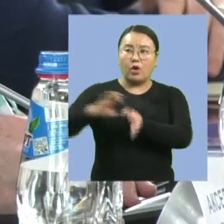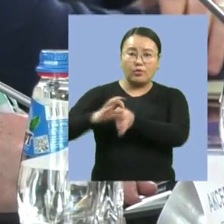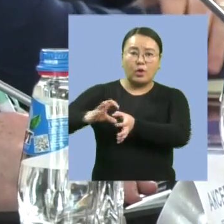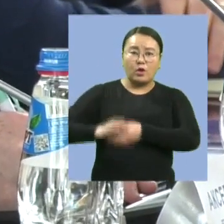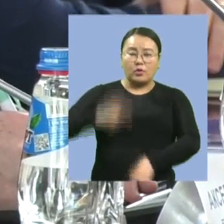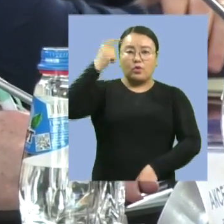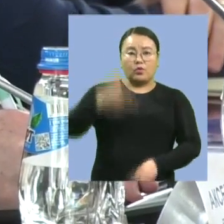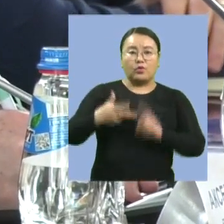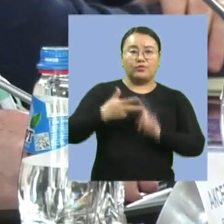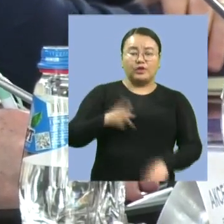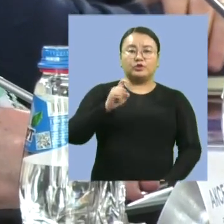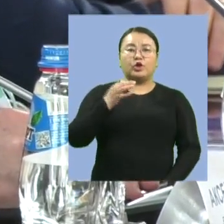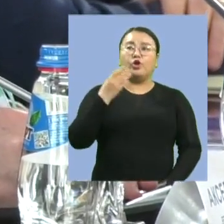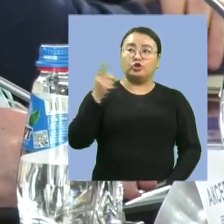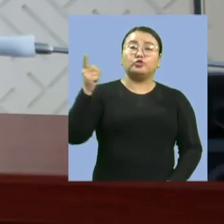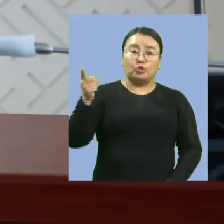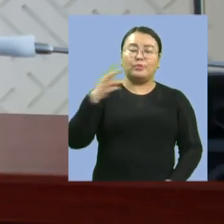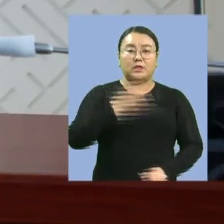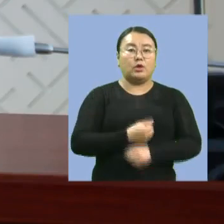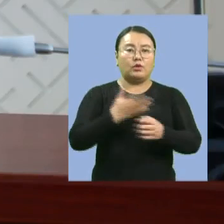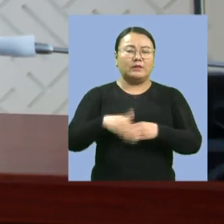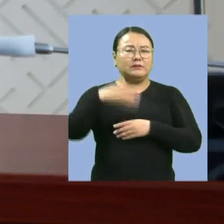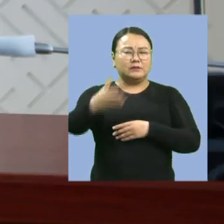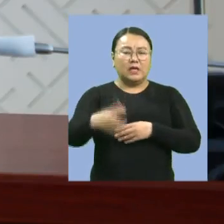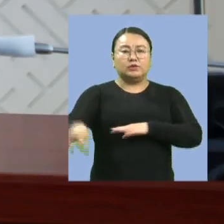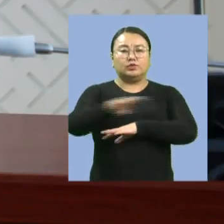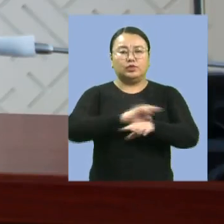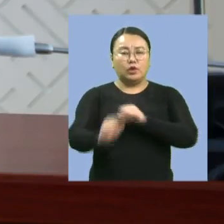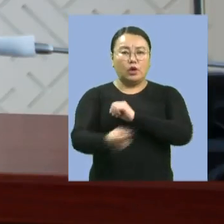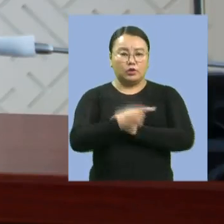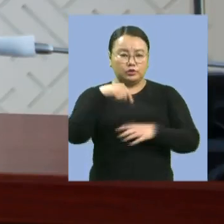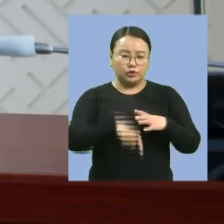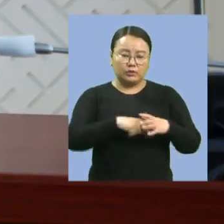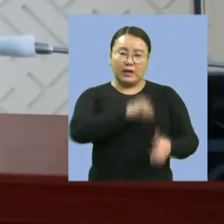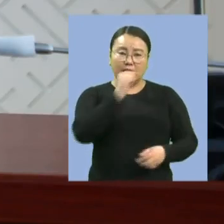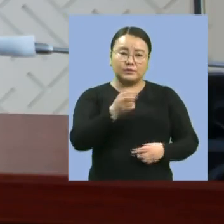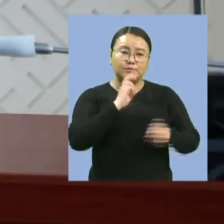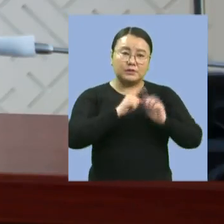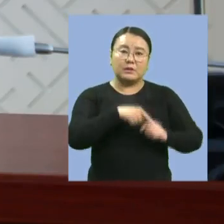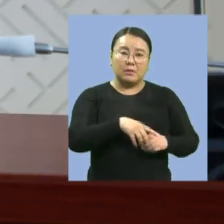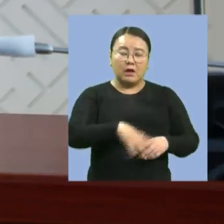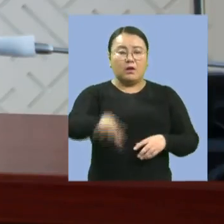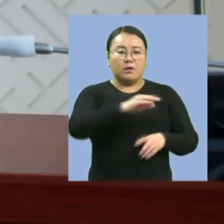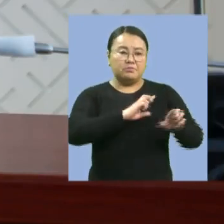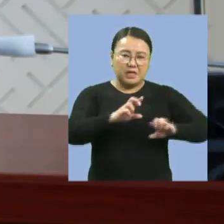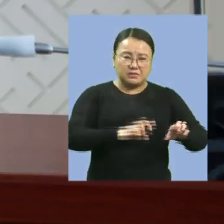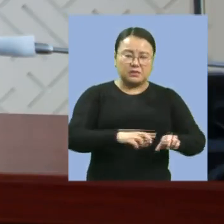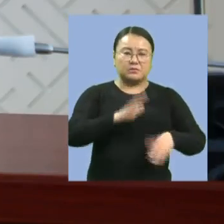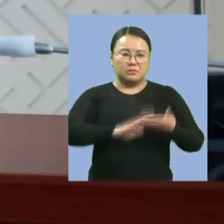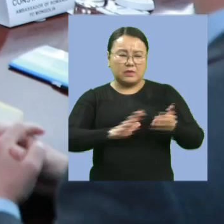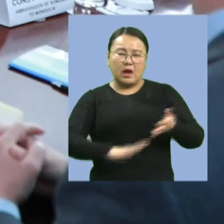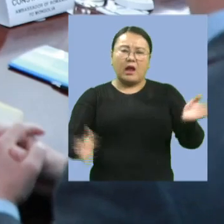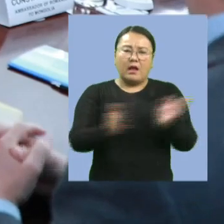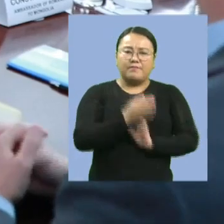холбогдсон гуравдагч хөрш гэдгийг зохион тэмдэглээд цаашид бүс нутгийн онцлог, дотоодын нөөцөд тулгуурлан бизнес худалдааны салбарт олон